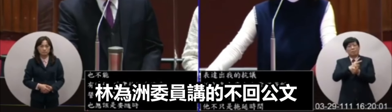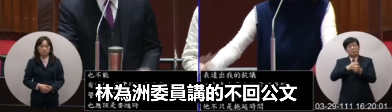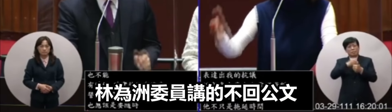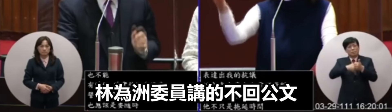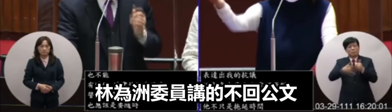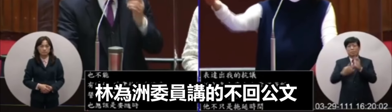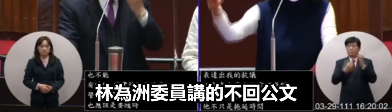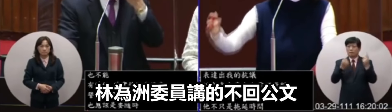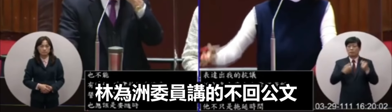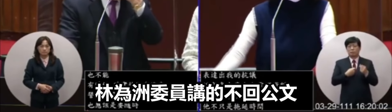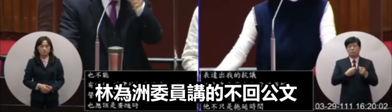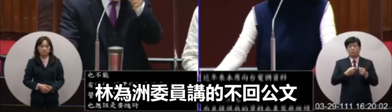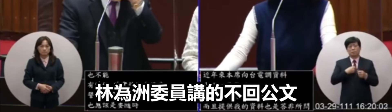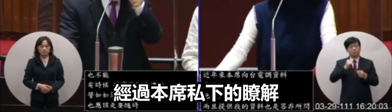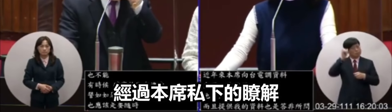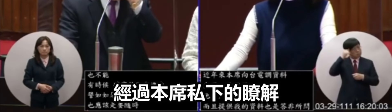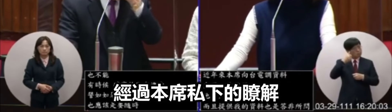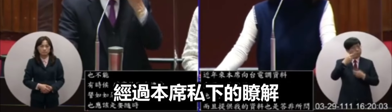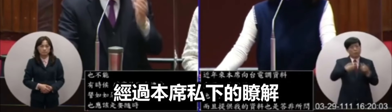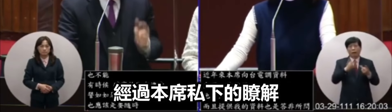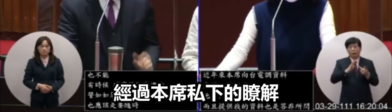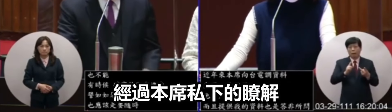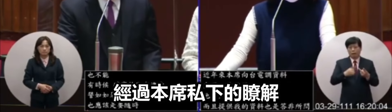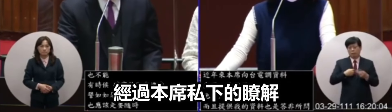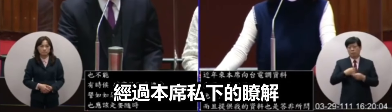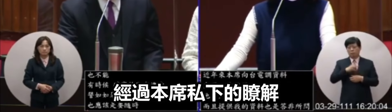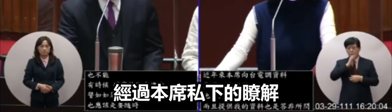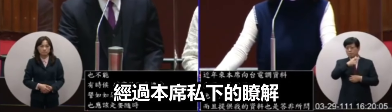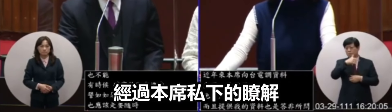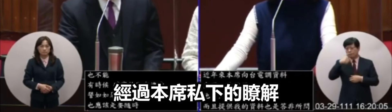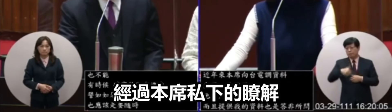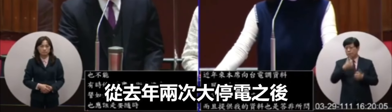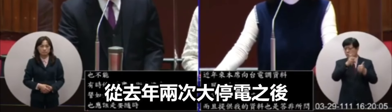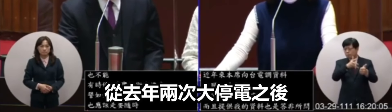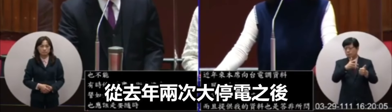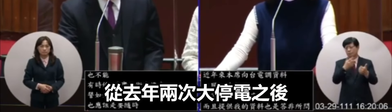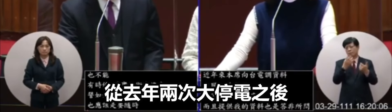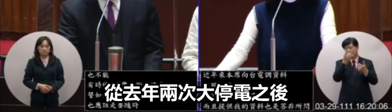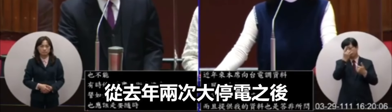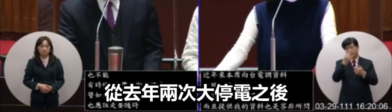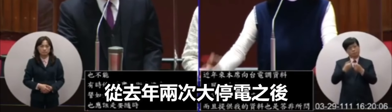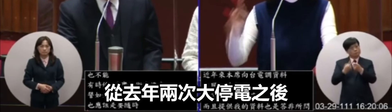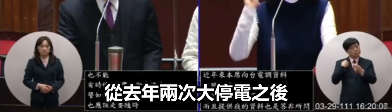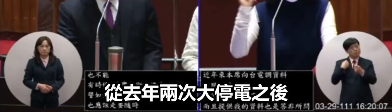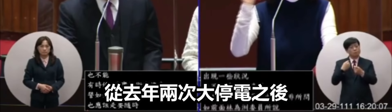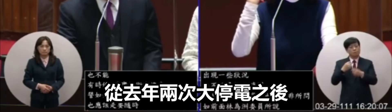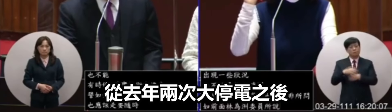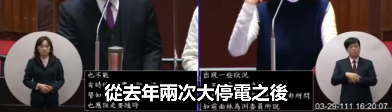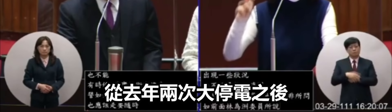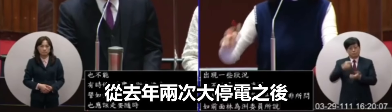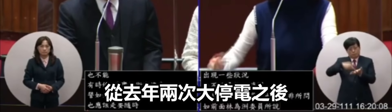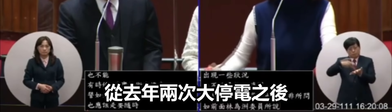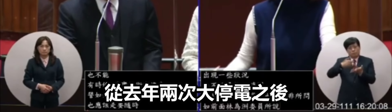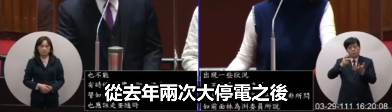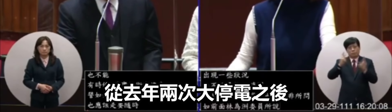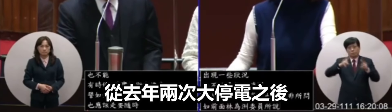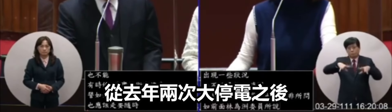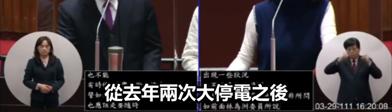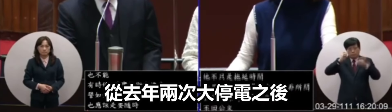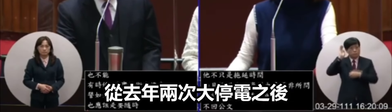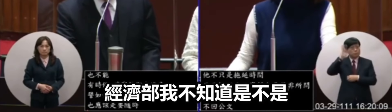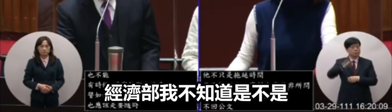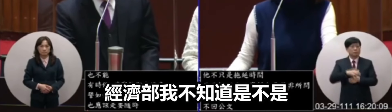委员讲的，不回公文。经过本席私下的了解，从去年两次大停电之